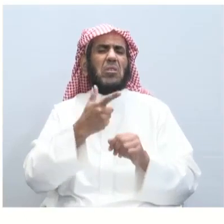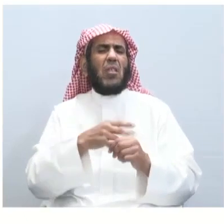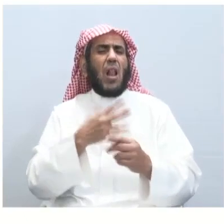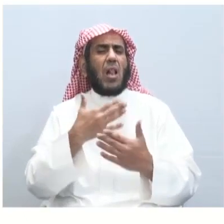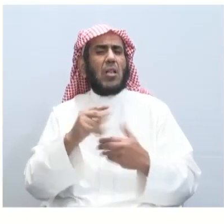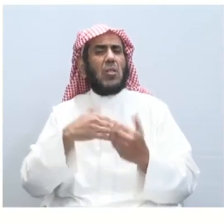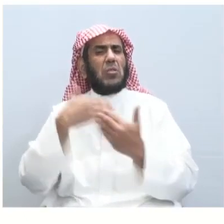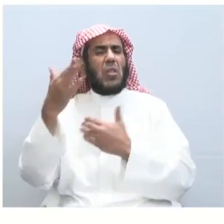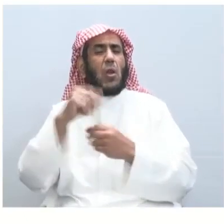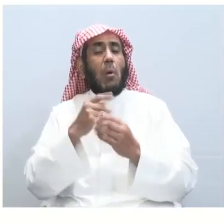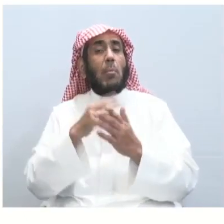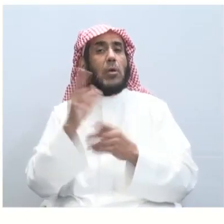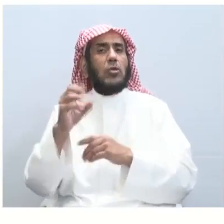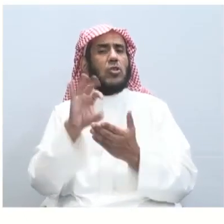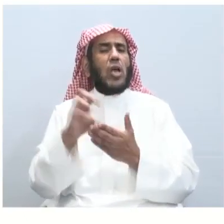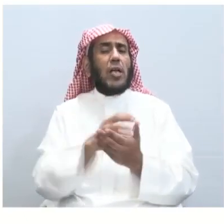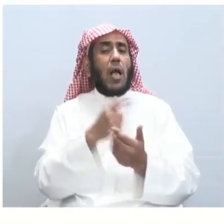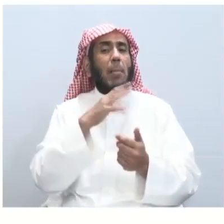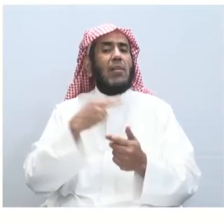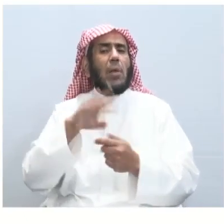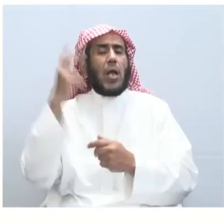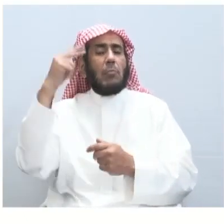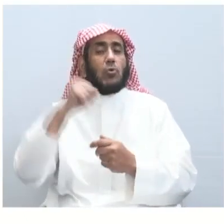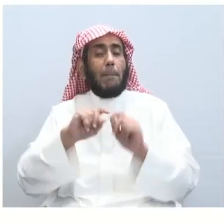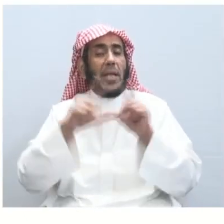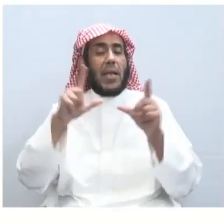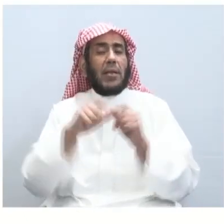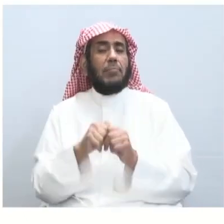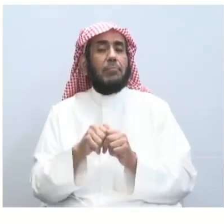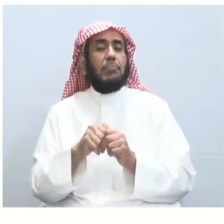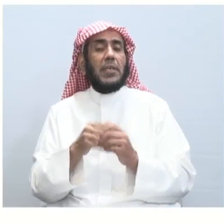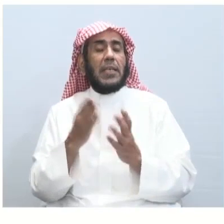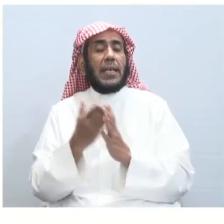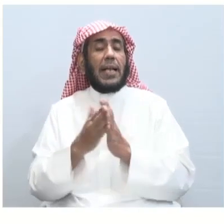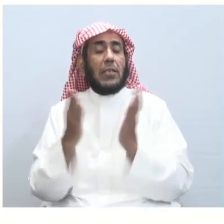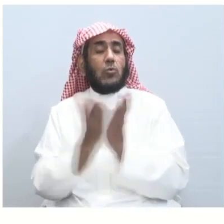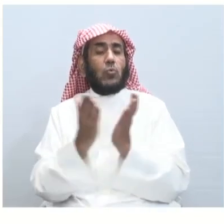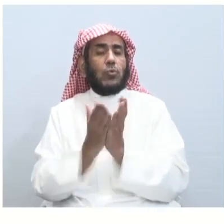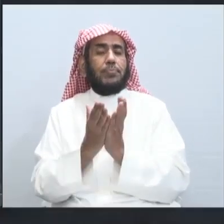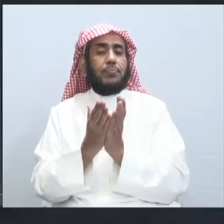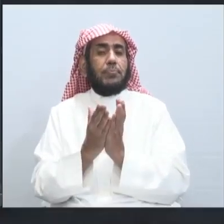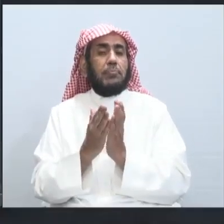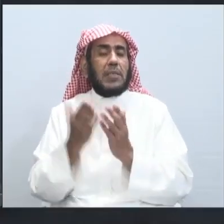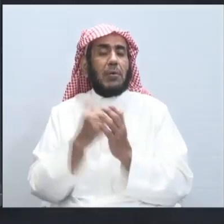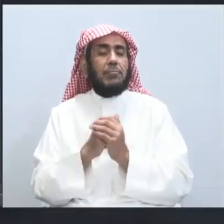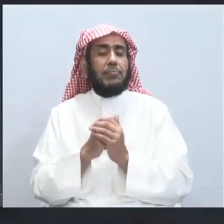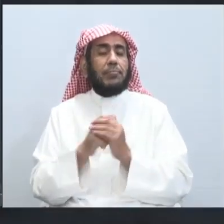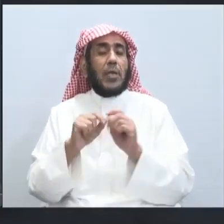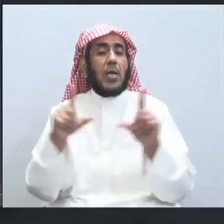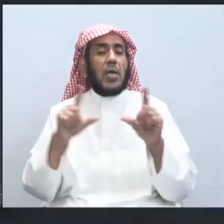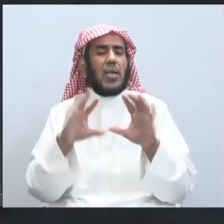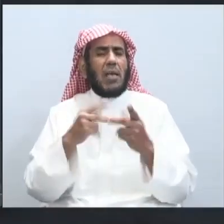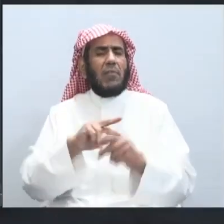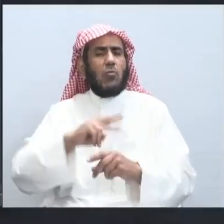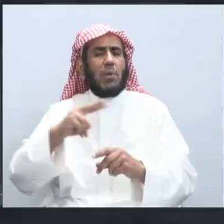امام الجهات المختصه في المملكه العربيه السعوديه قد بينا من خلال الدروس مما سبق بينا